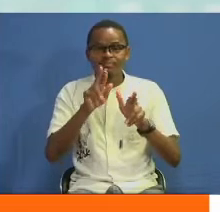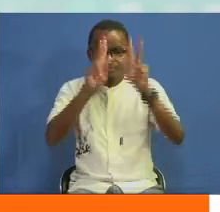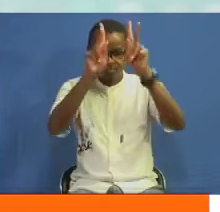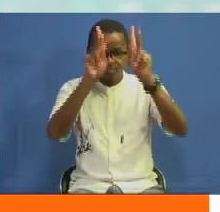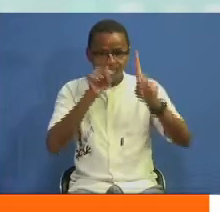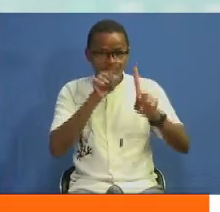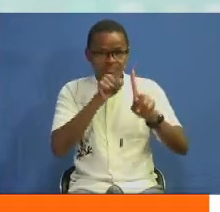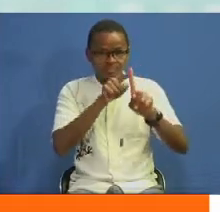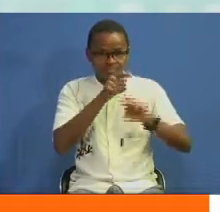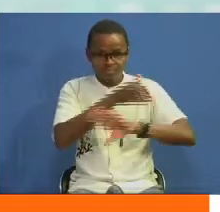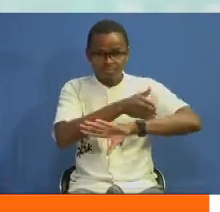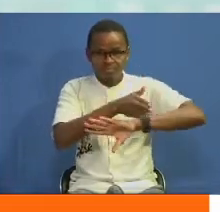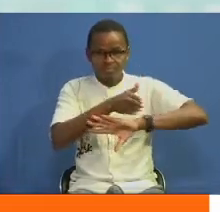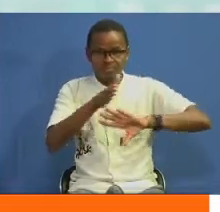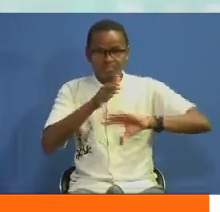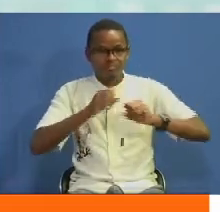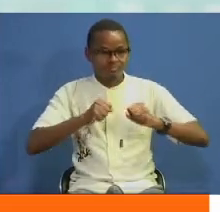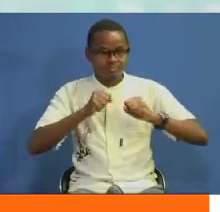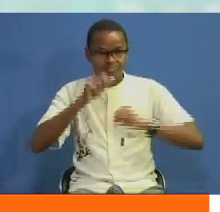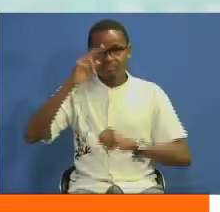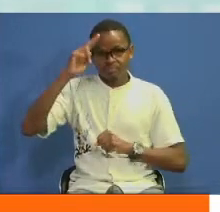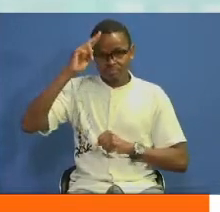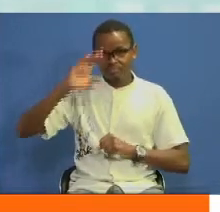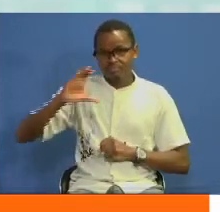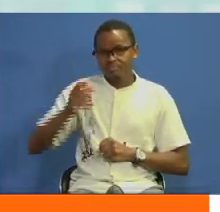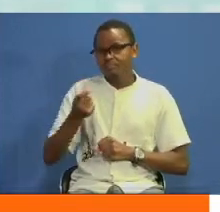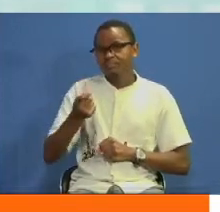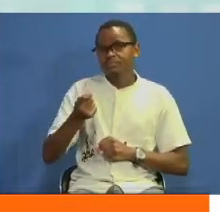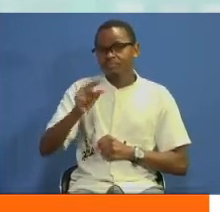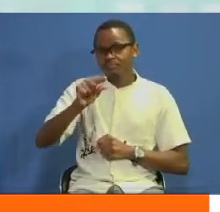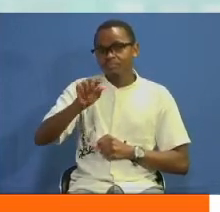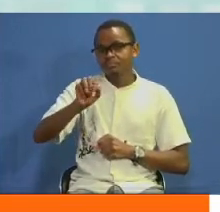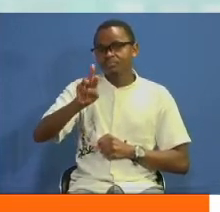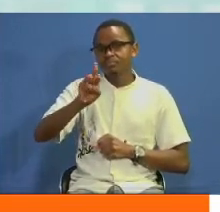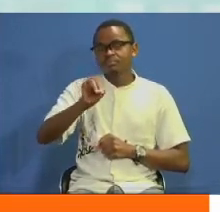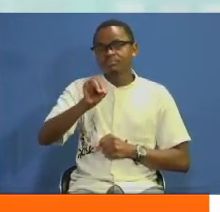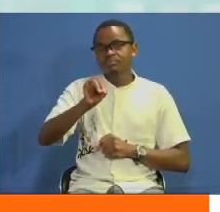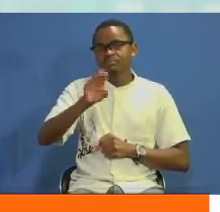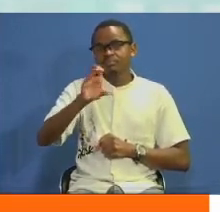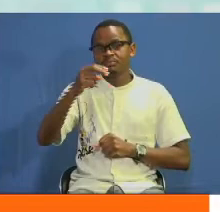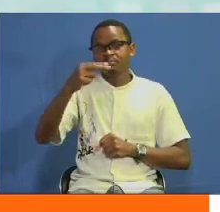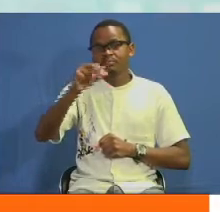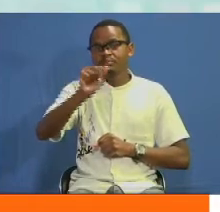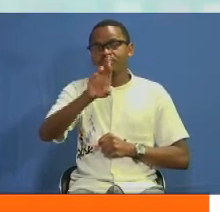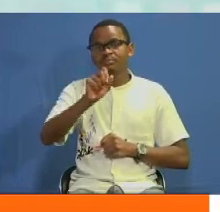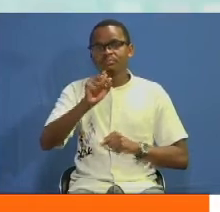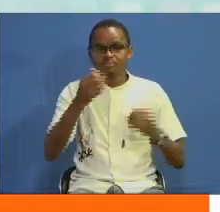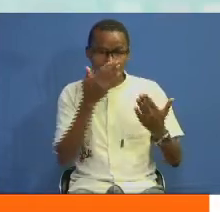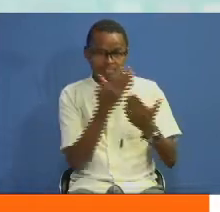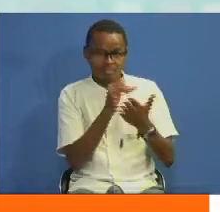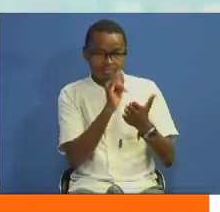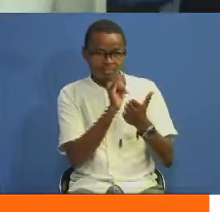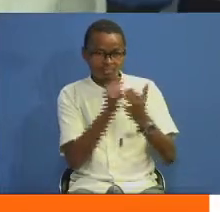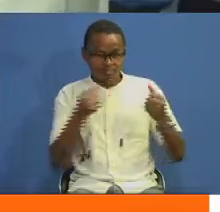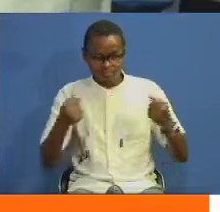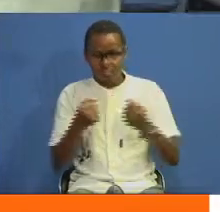kuelekea Busia. Kamanda wa polisi wa kaunti ndogo ya Game Charles Chacha amedhibitisha tukio hilo.